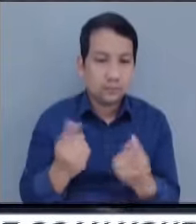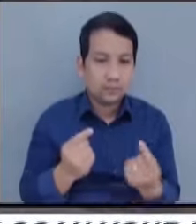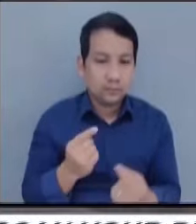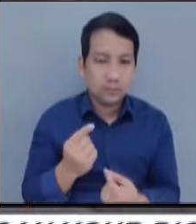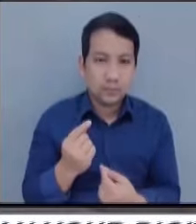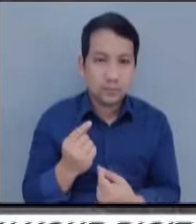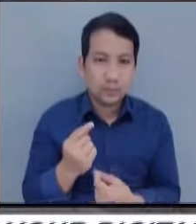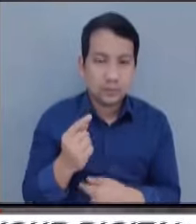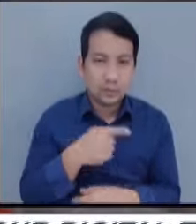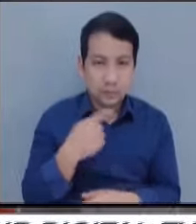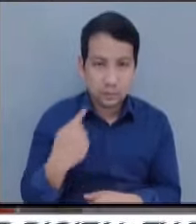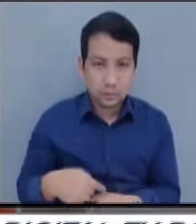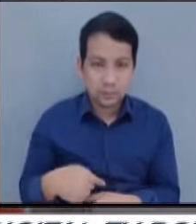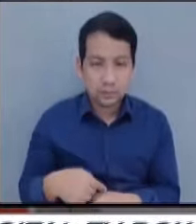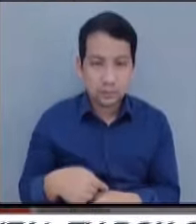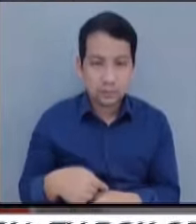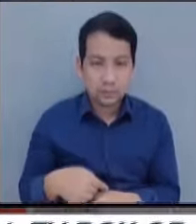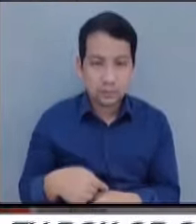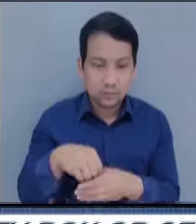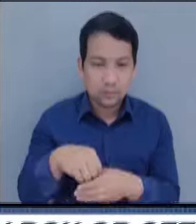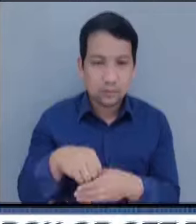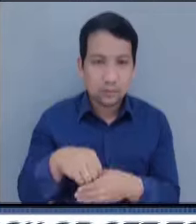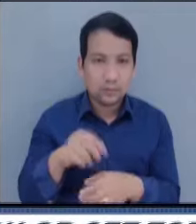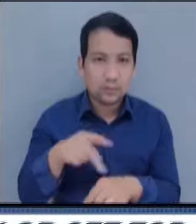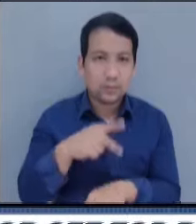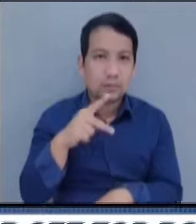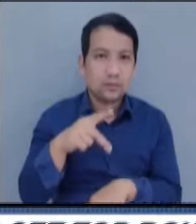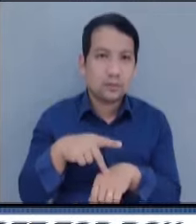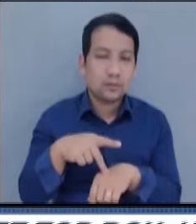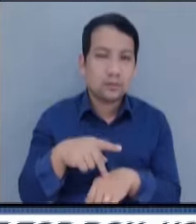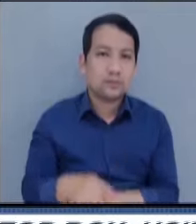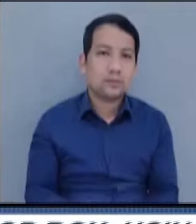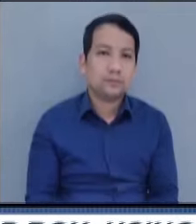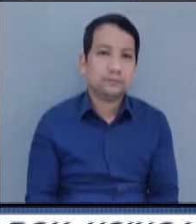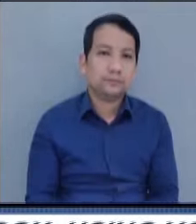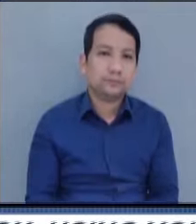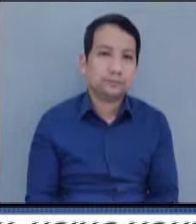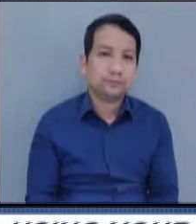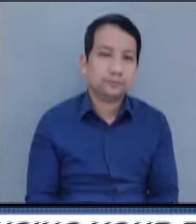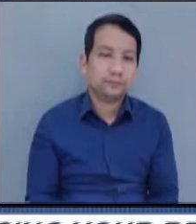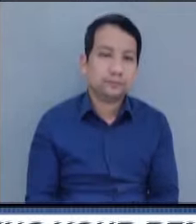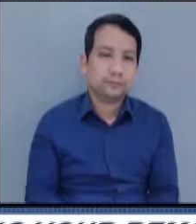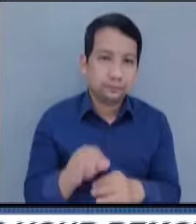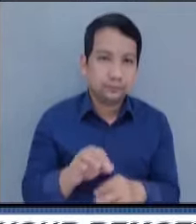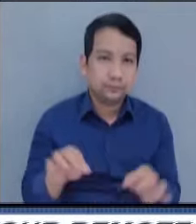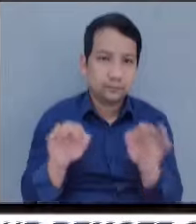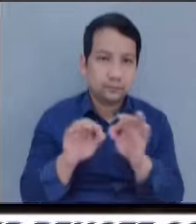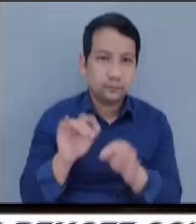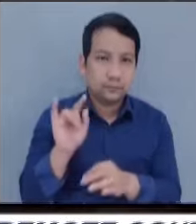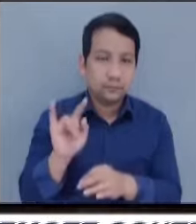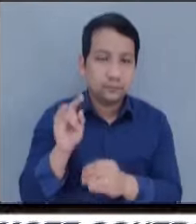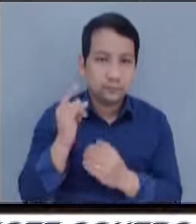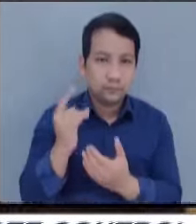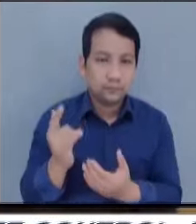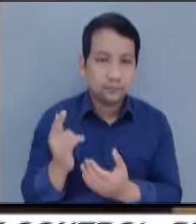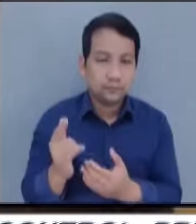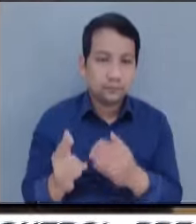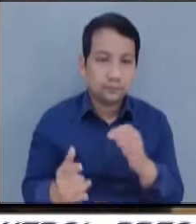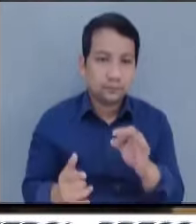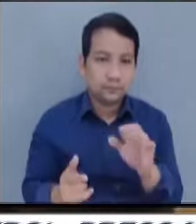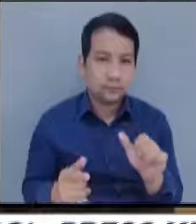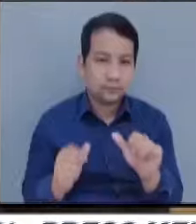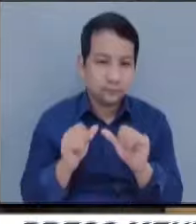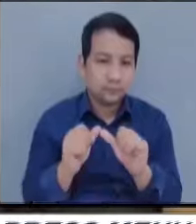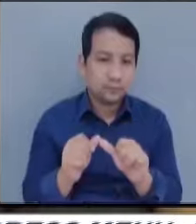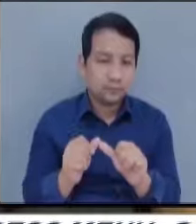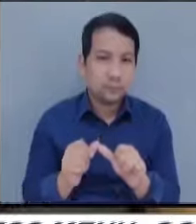China sa loob ng teritoryo ng Pilipinas it is crucial that the media including the members of foca to continue to Expose